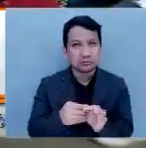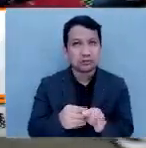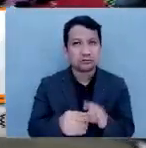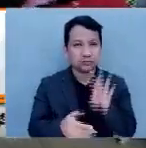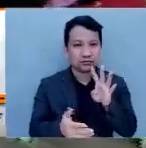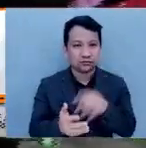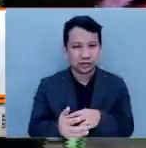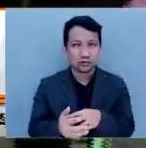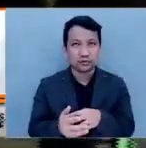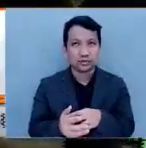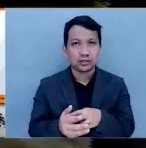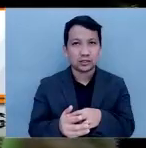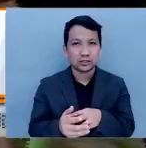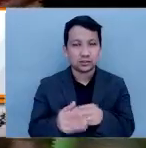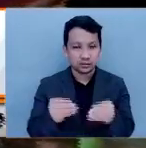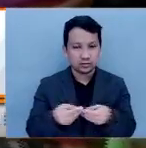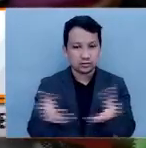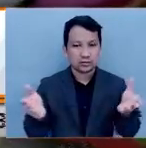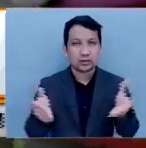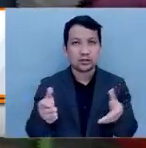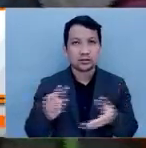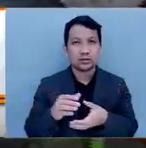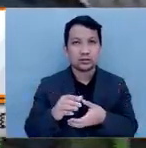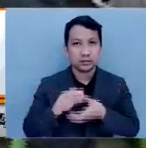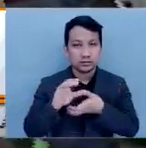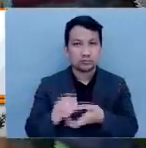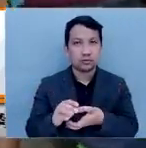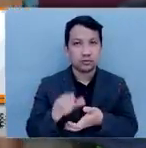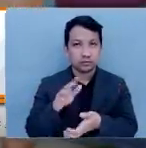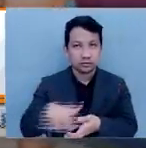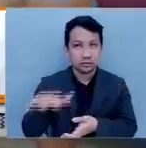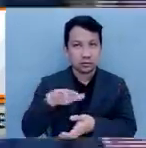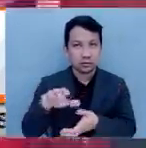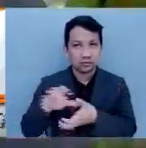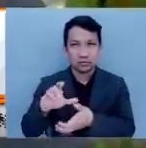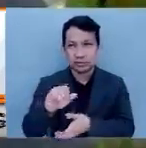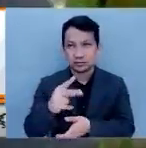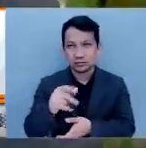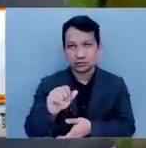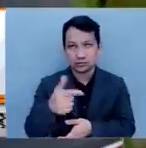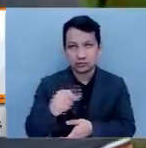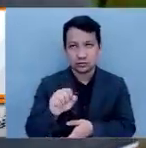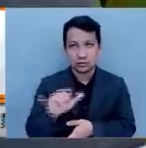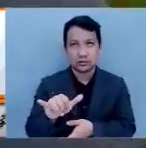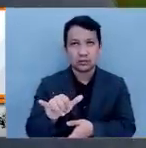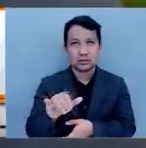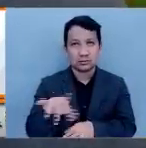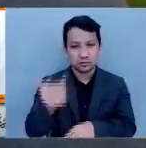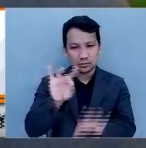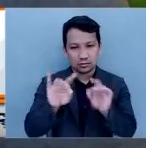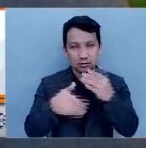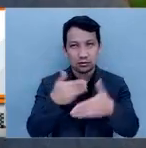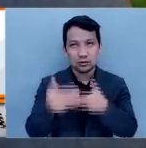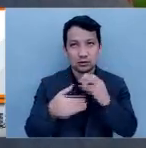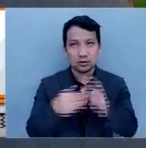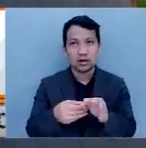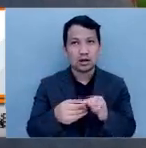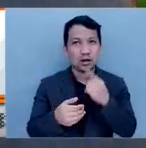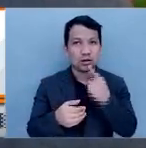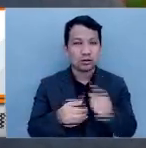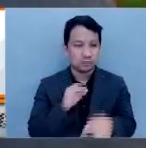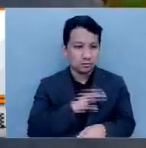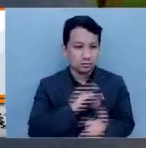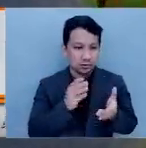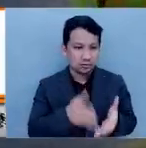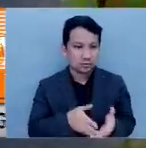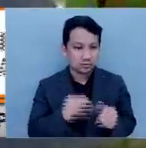4,000 benepisyaryo ang nabahagian sa Sambuanga City at Sambuanga Sibugay. Ang selection po natin ng ating beneficiaries